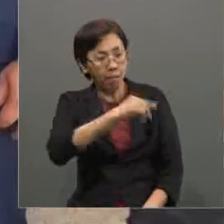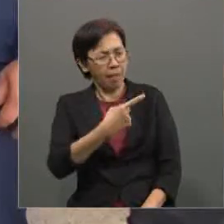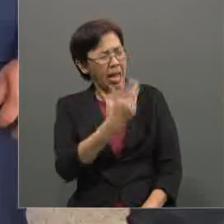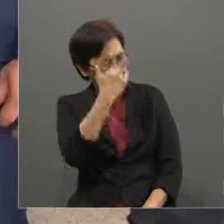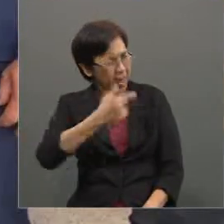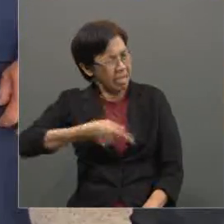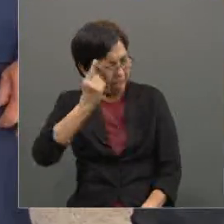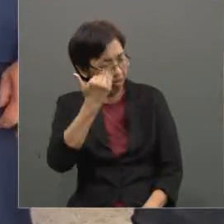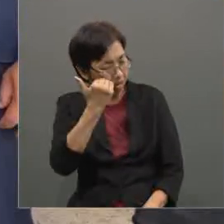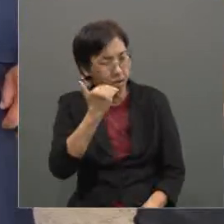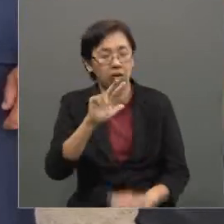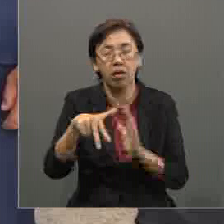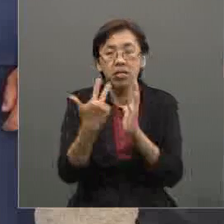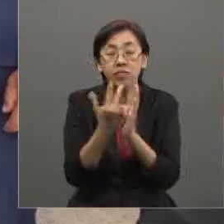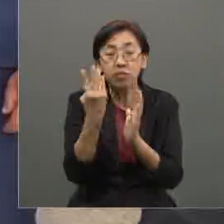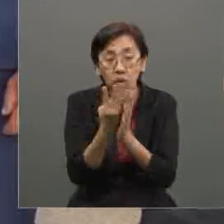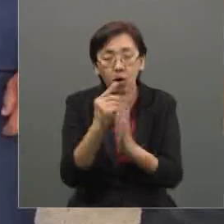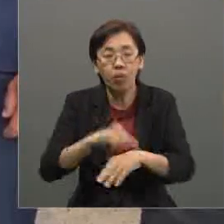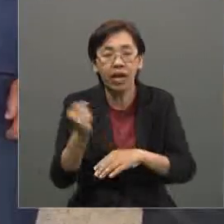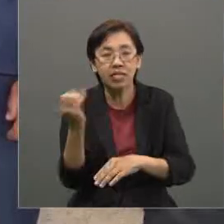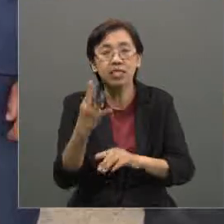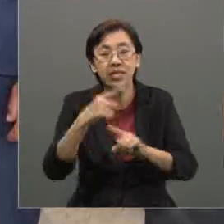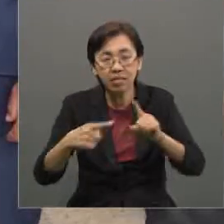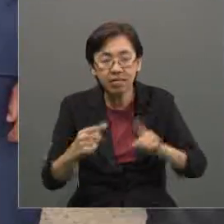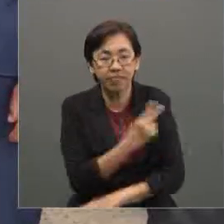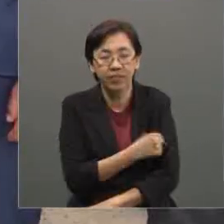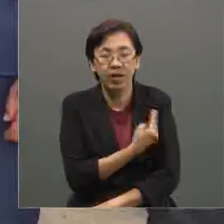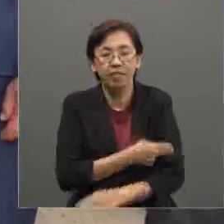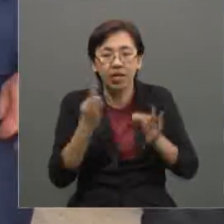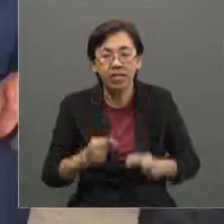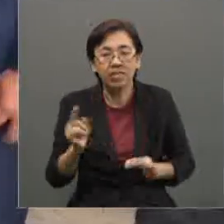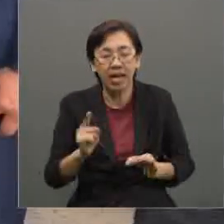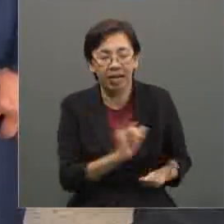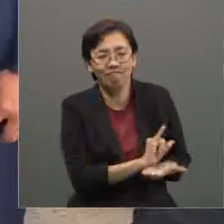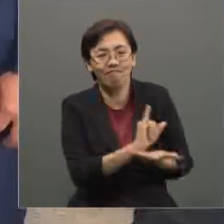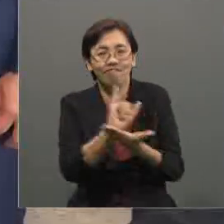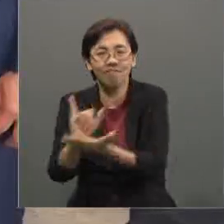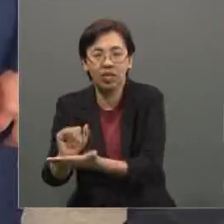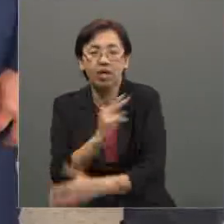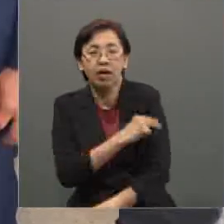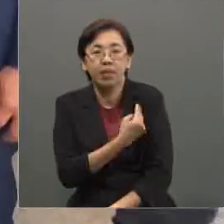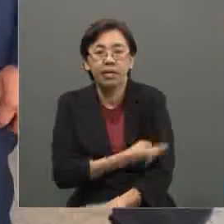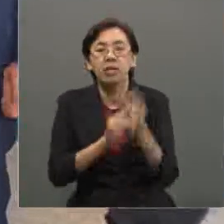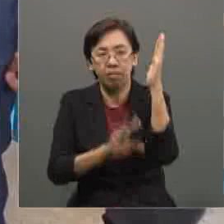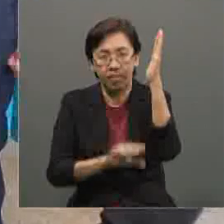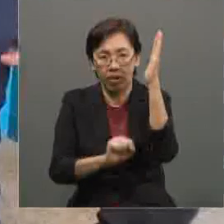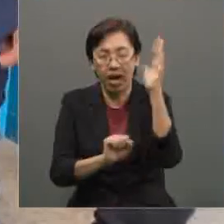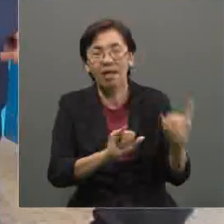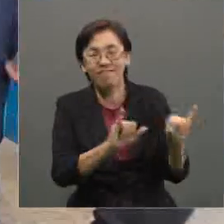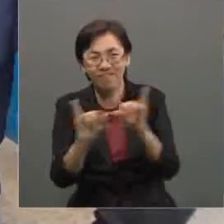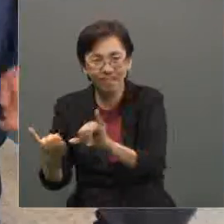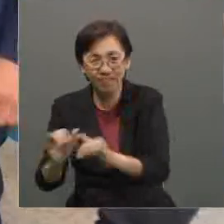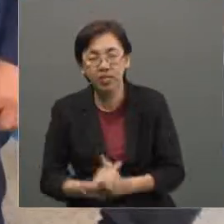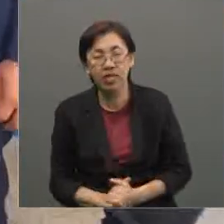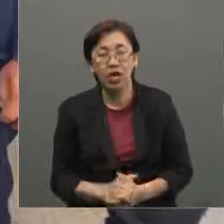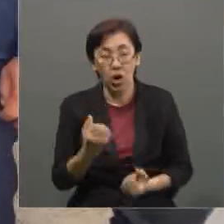านไปอีกประมาณ 3-4 ชั่วโมงตอนเวลาประมาณตีสี่ครึ่งแพทย์กลับตัดสินใจส่งเธอต่อไปที่โรงพยาบาลสงขลาแล้วระหว่